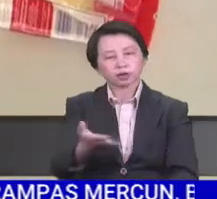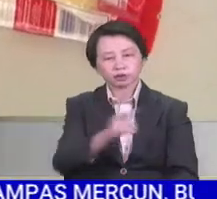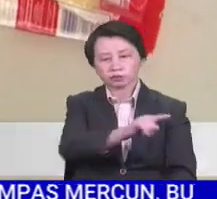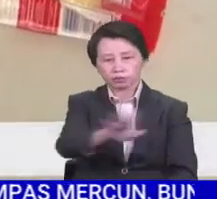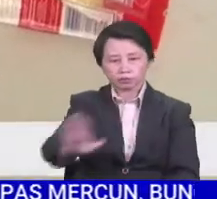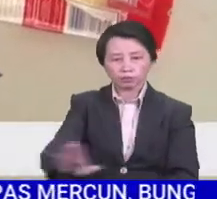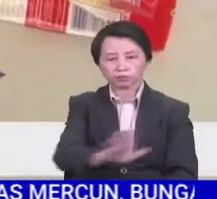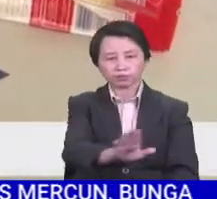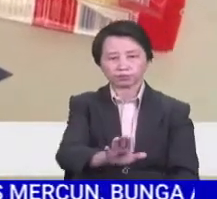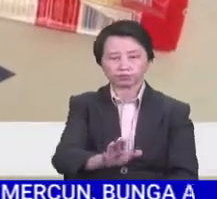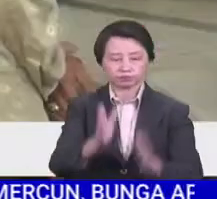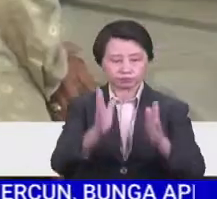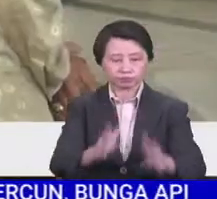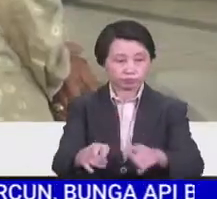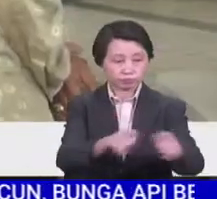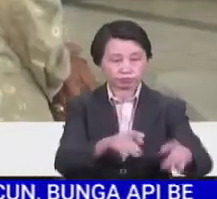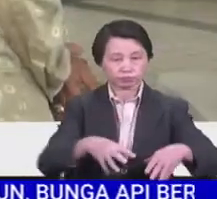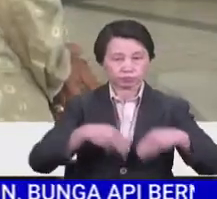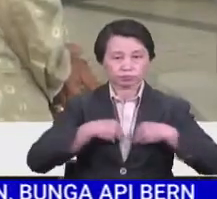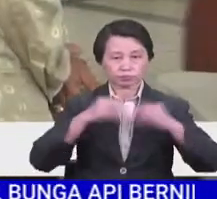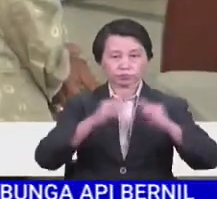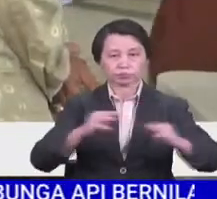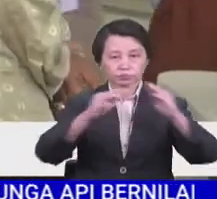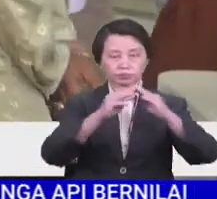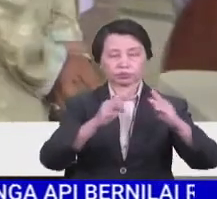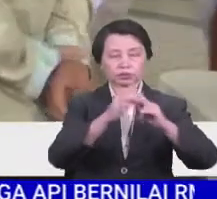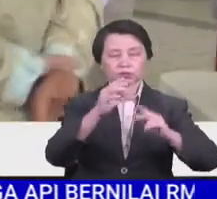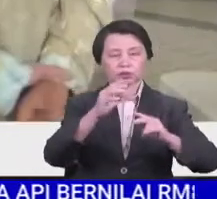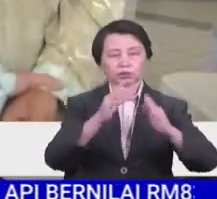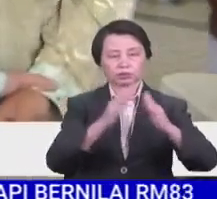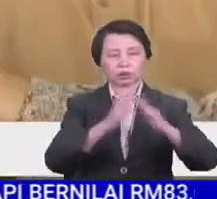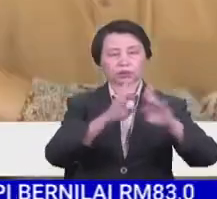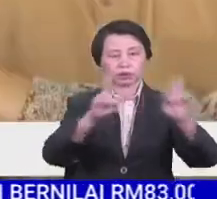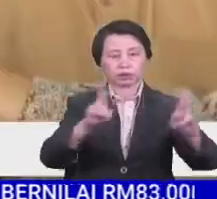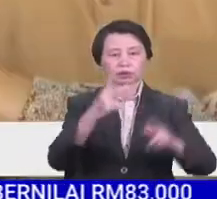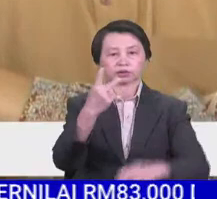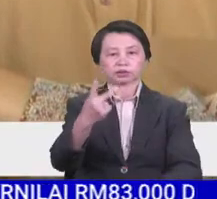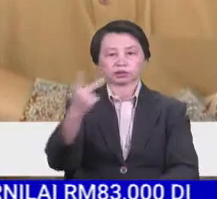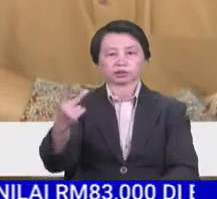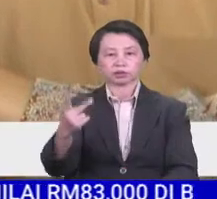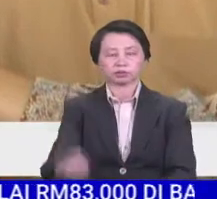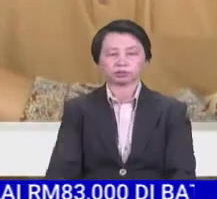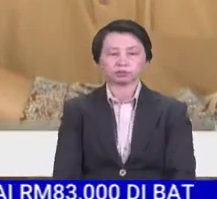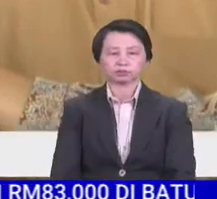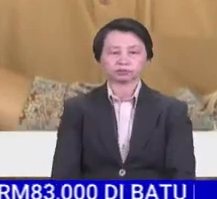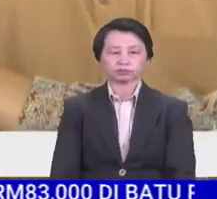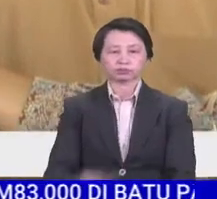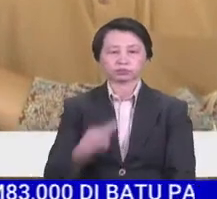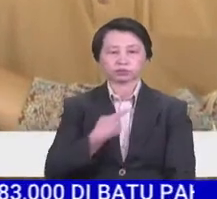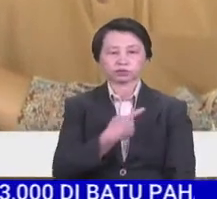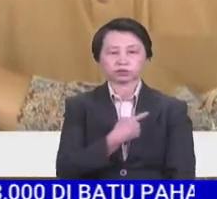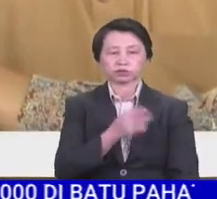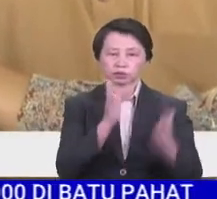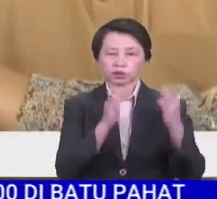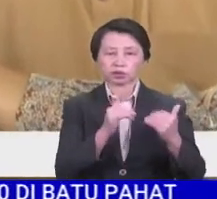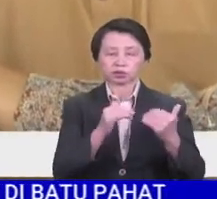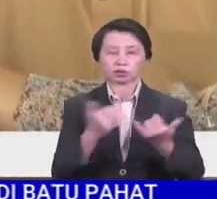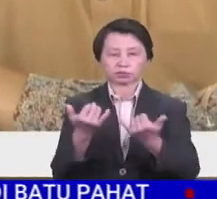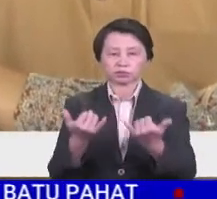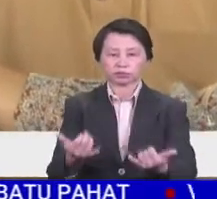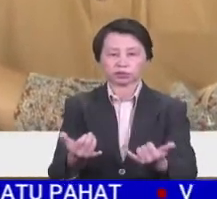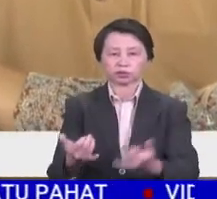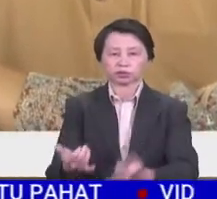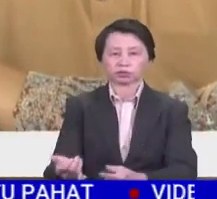antara penerima sumbangan berkenaan masjid bandaraya Kota Kinabalu kita harapkan mudah-mudahan acara dan